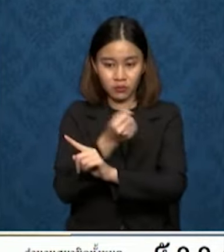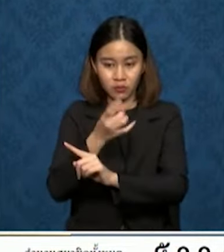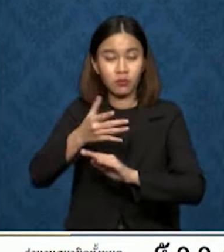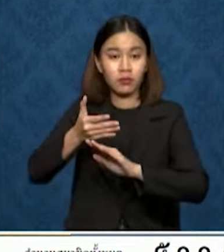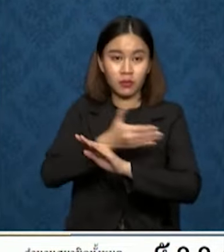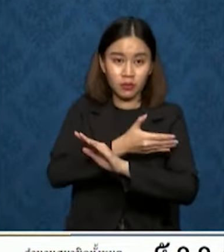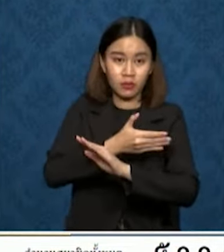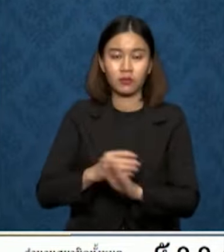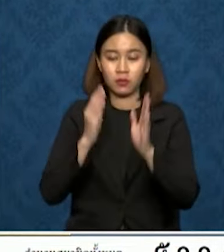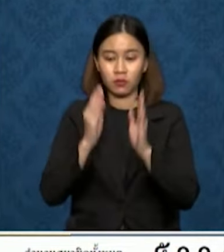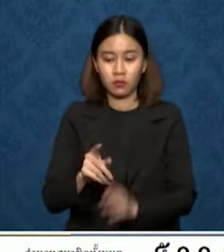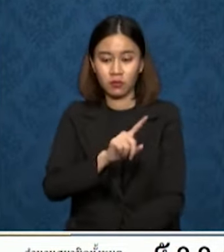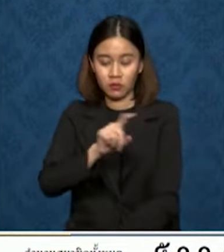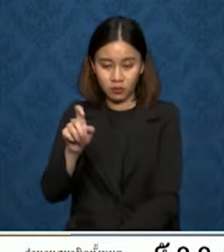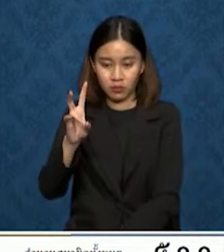านมาครับ